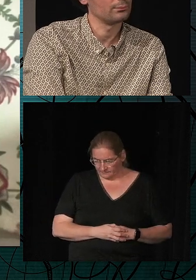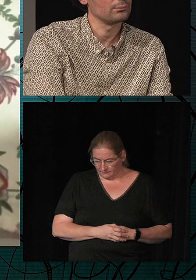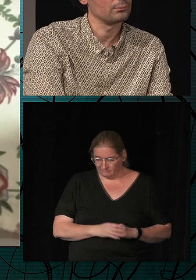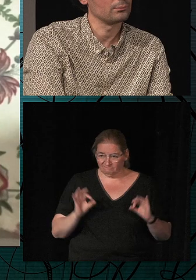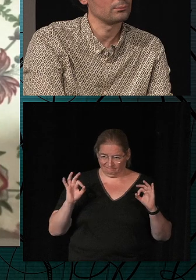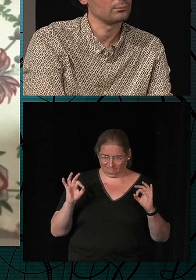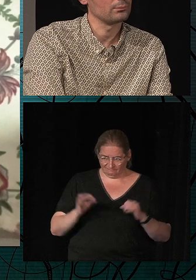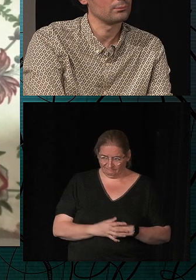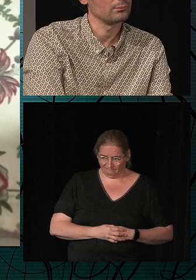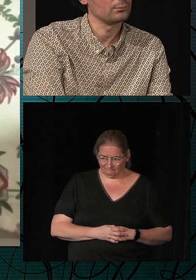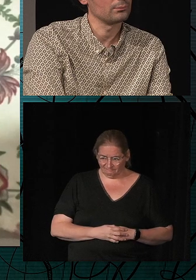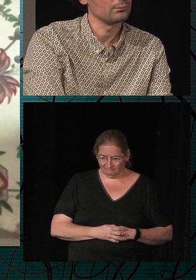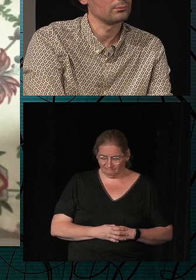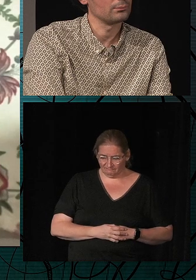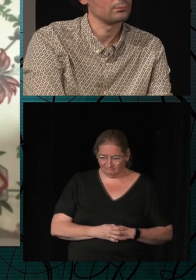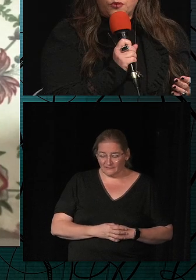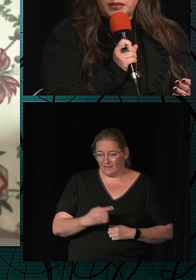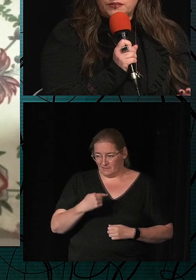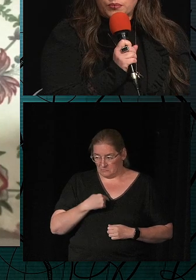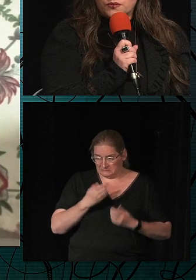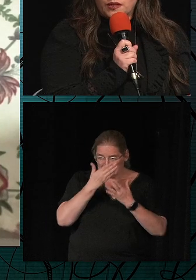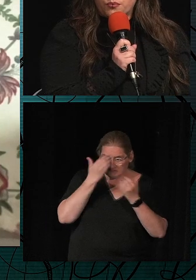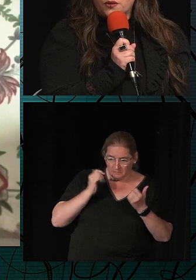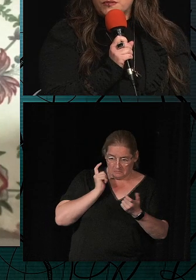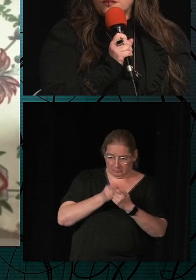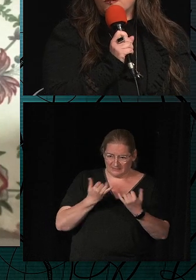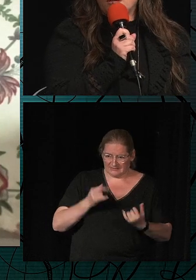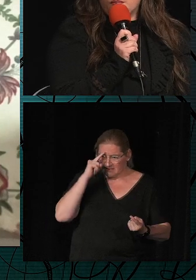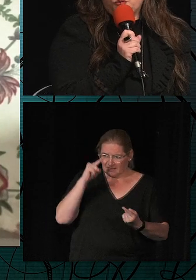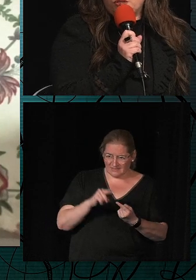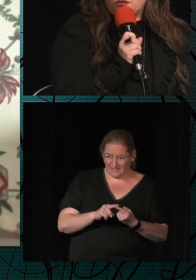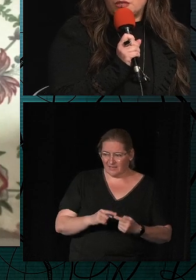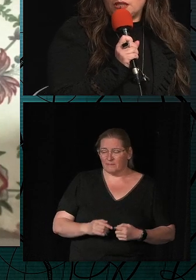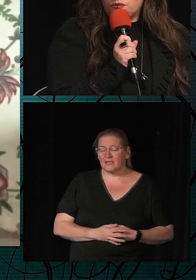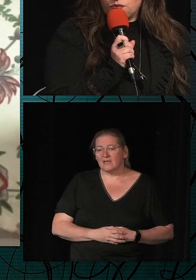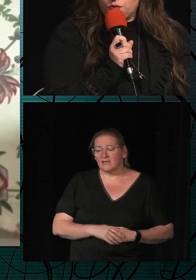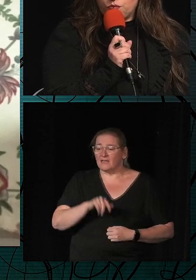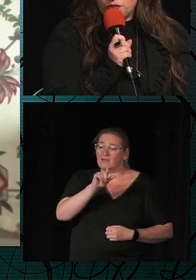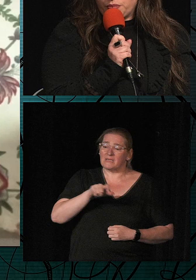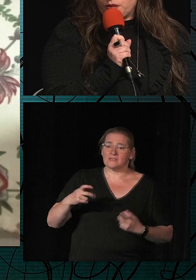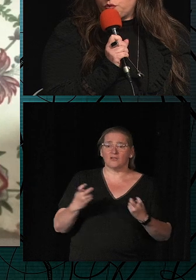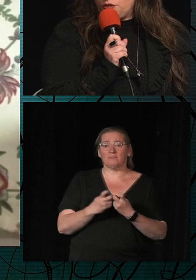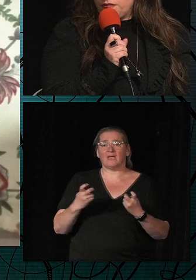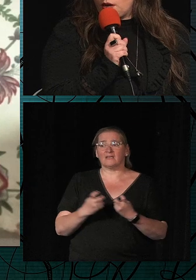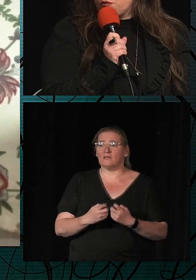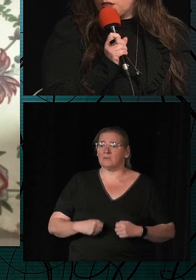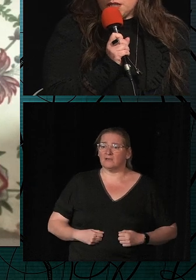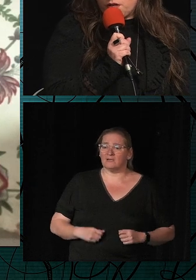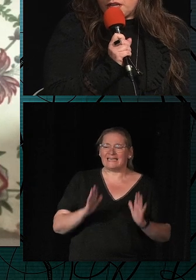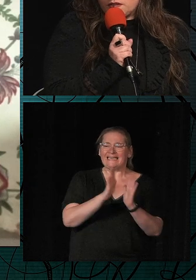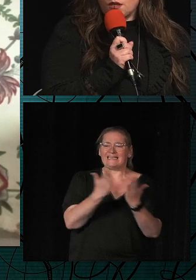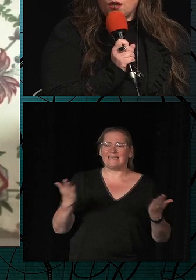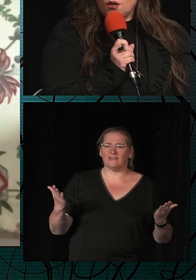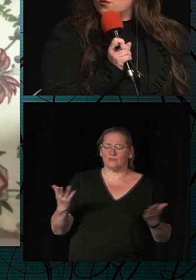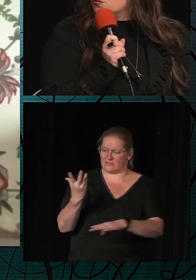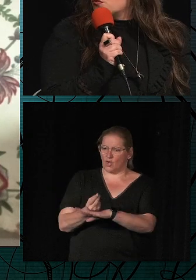revient un peu à un débat enfin je suis pas sûr que ce soit pertinent parce que c'est un peu comme dire bah du coup les gens qui écoutent des audiobooks ils ont pas vraiment lu le livre alors que si